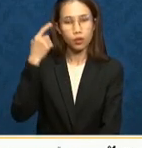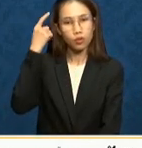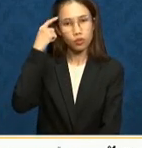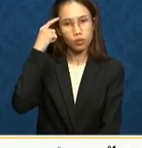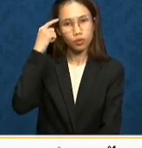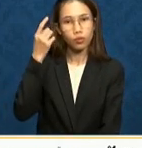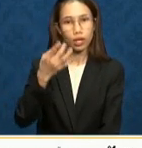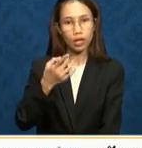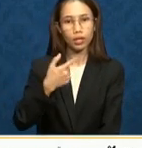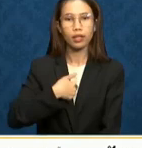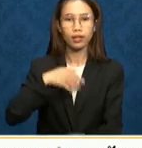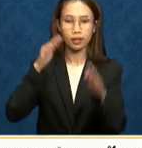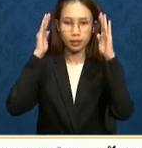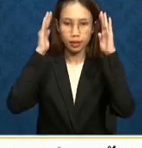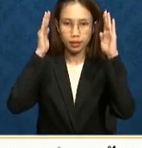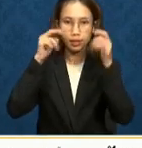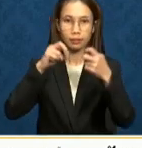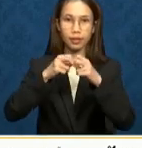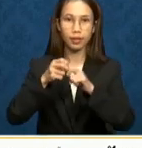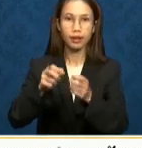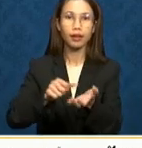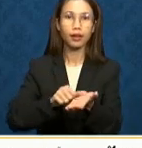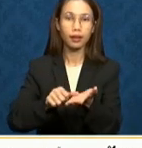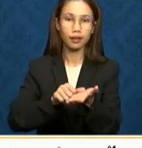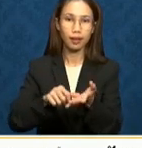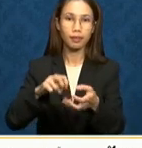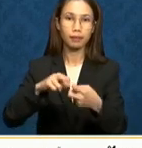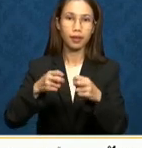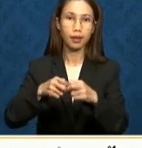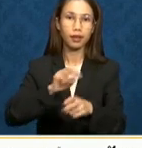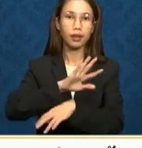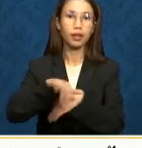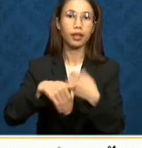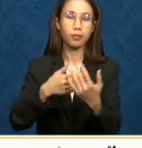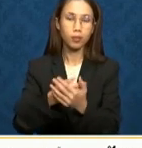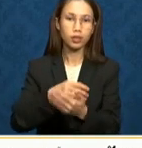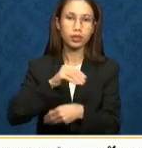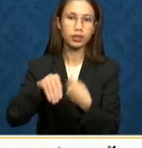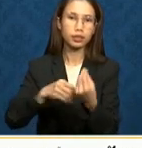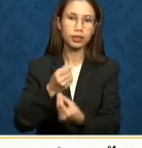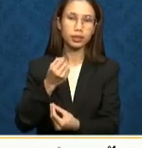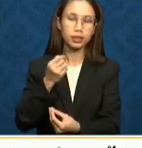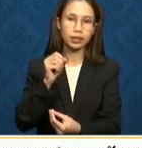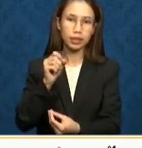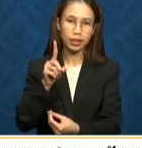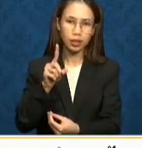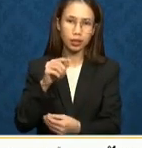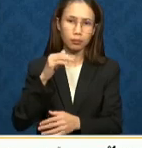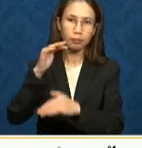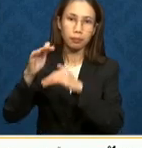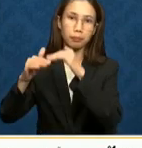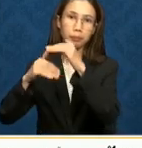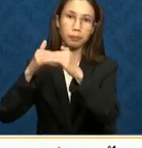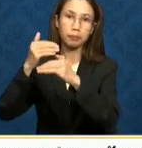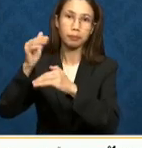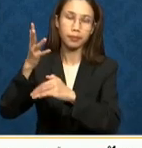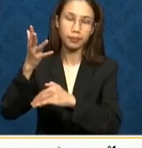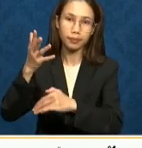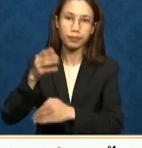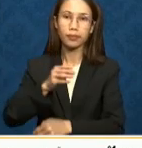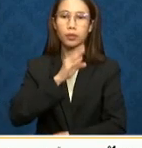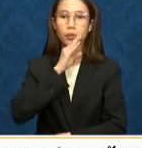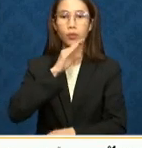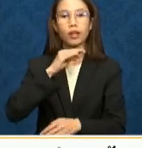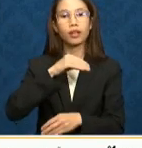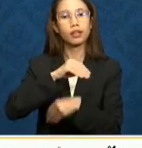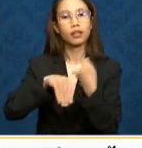รามีความตั้งใจที่จะแก้ปัญหาทั้งหมดผูกอยู่ที่ว่าเศรษฐกิจไม่โตถ้าเศรษฐกิจโ